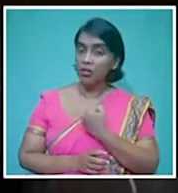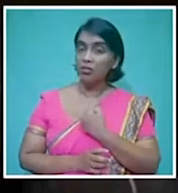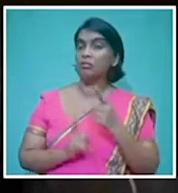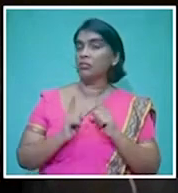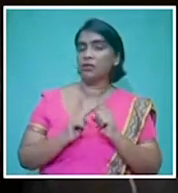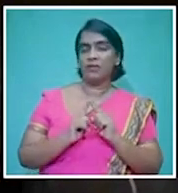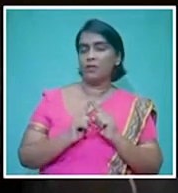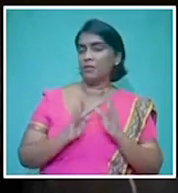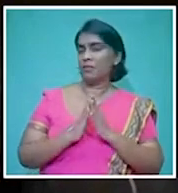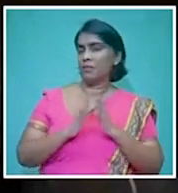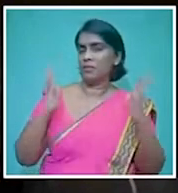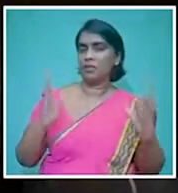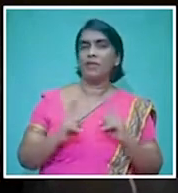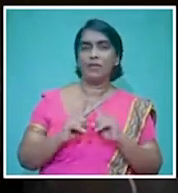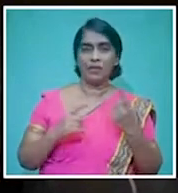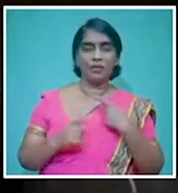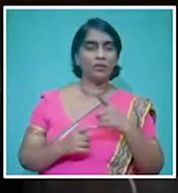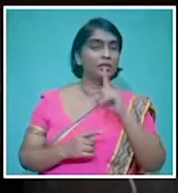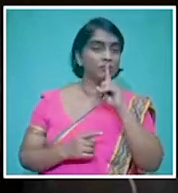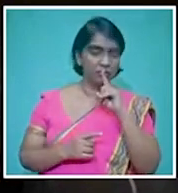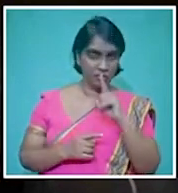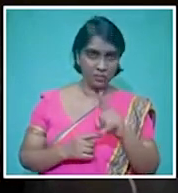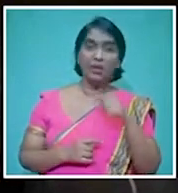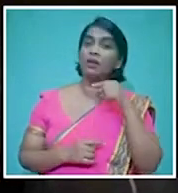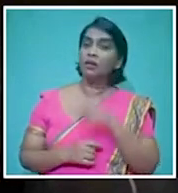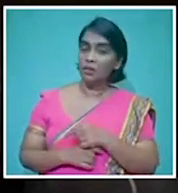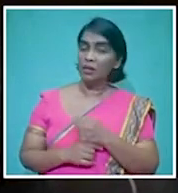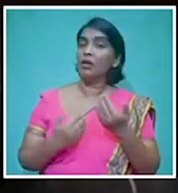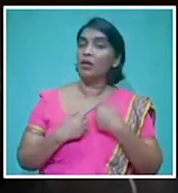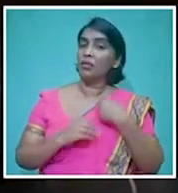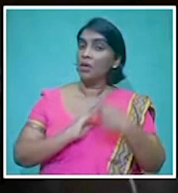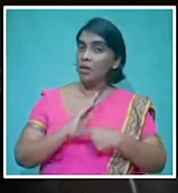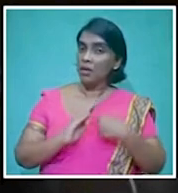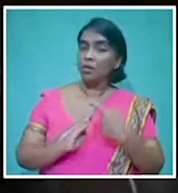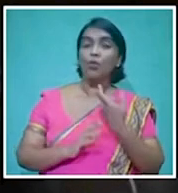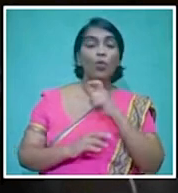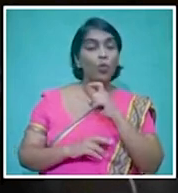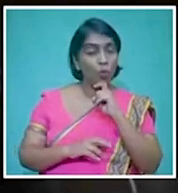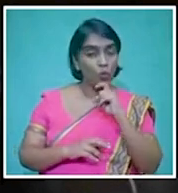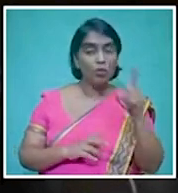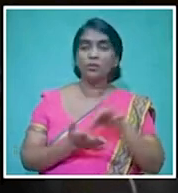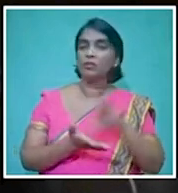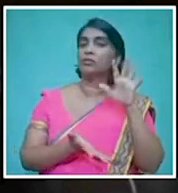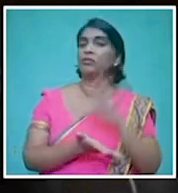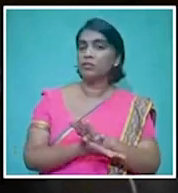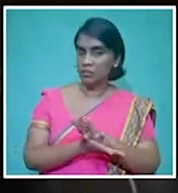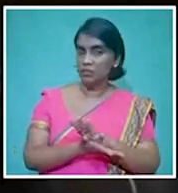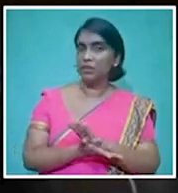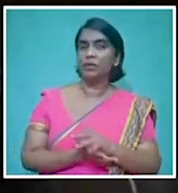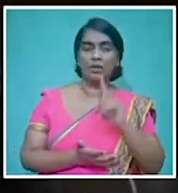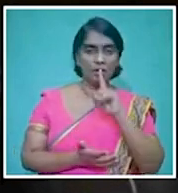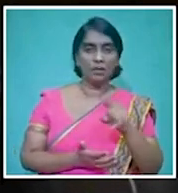විශාල වෙනසක් තියෙනවා කියන එකත් අපි මතක් කර දෙන තියෙනවා. මේ අපේ රටේම සුප්‍රීම් මුසාවිය තුලින් ඒක තහවුරු කළා